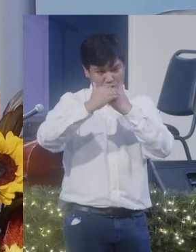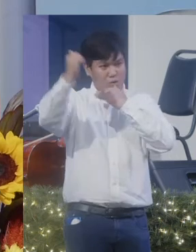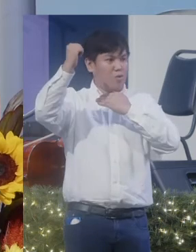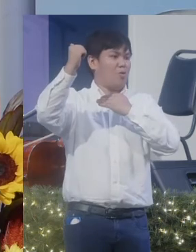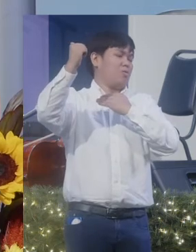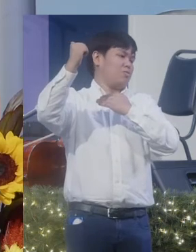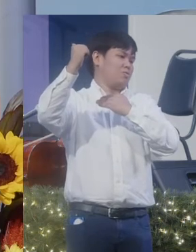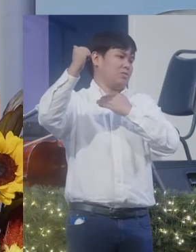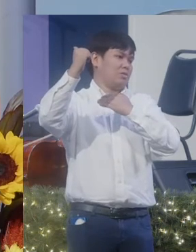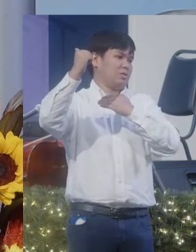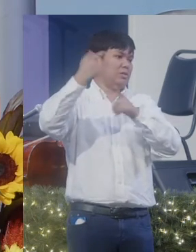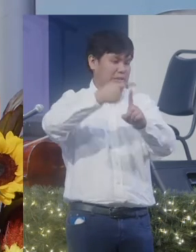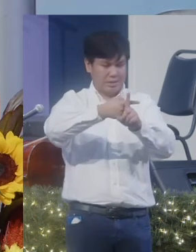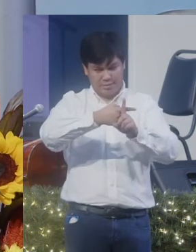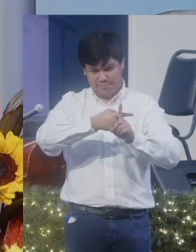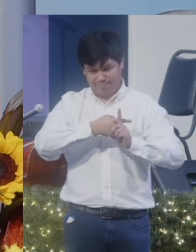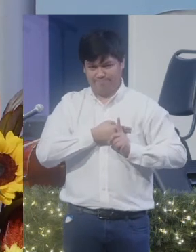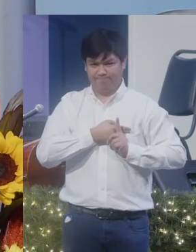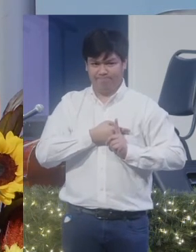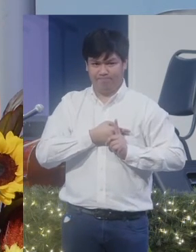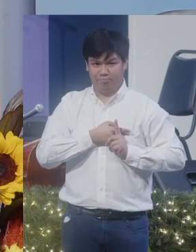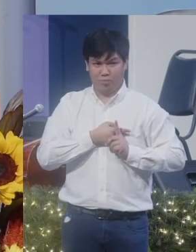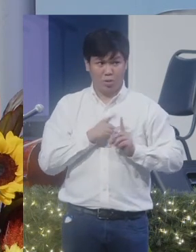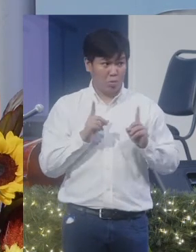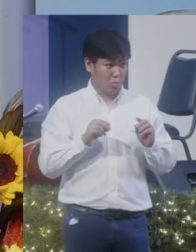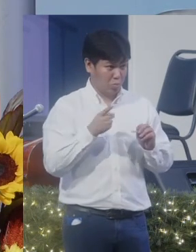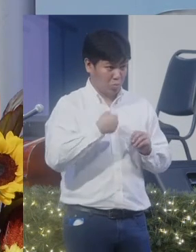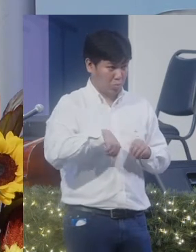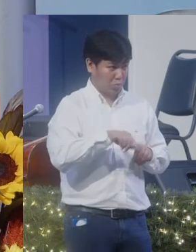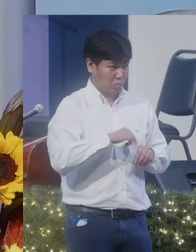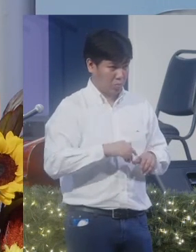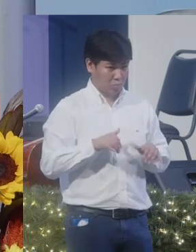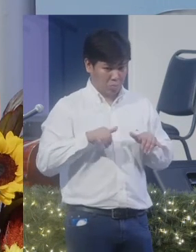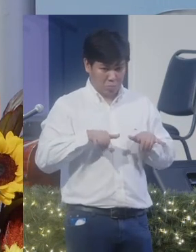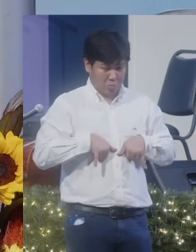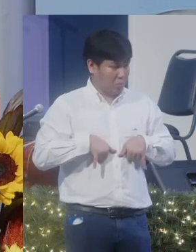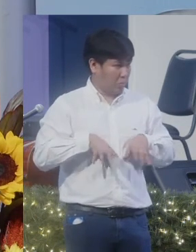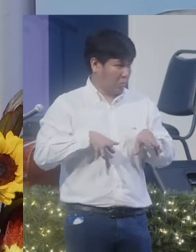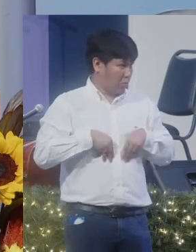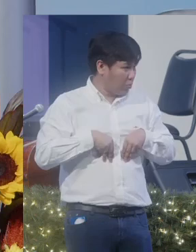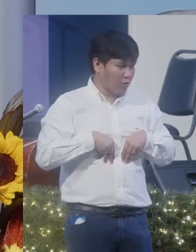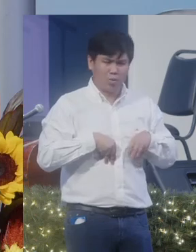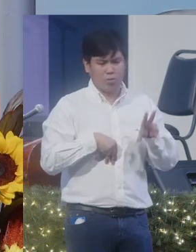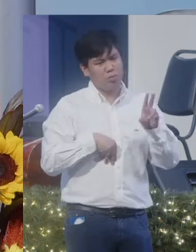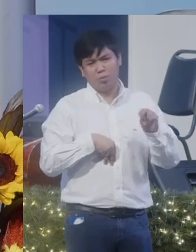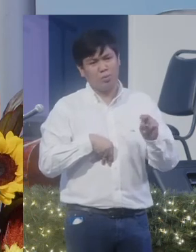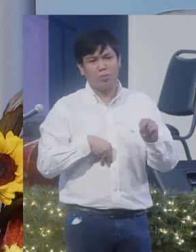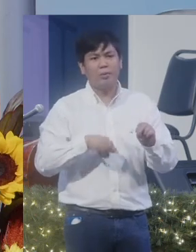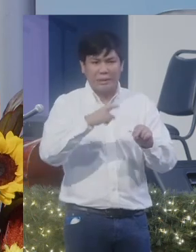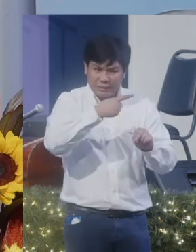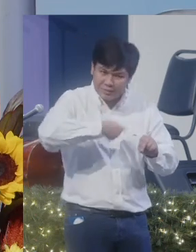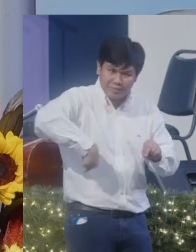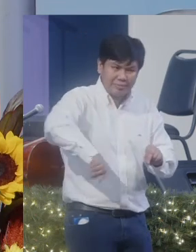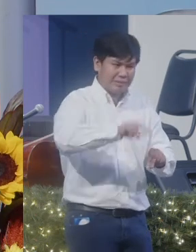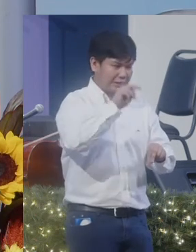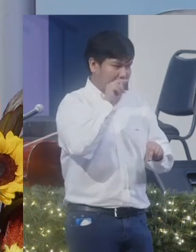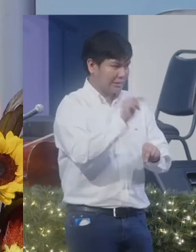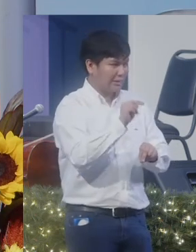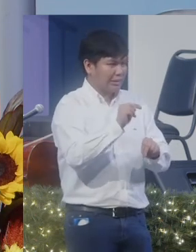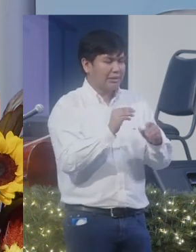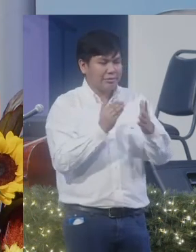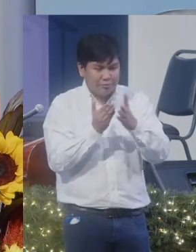pa sa simula ng panahon. Ang kaligtasan na ito ay sa pamamagitan ng